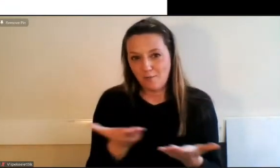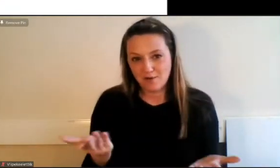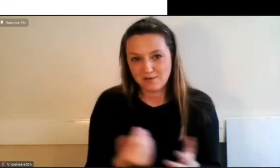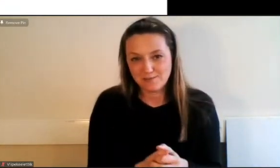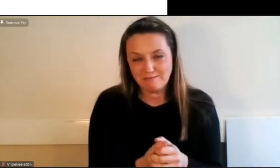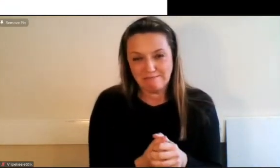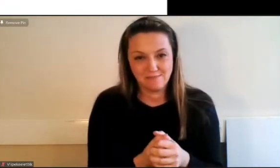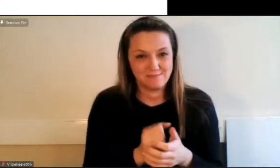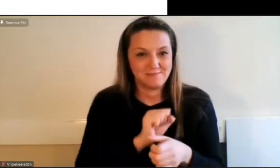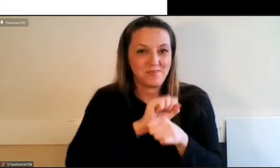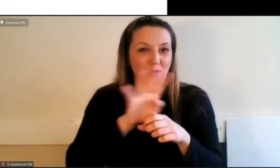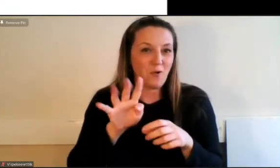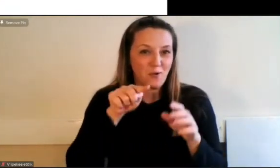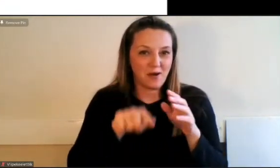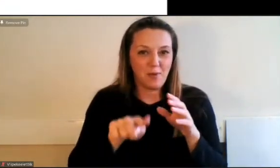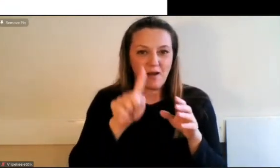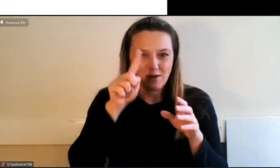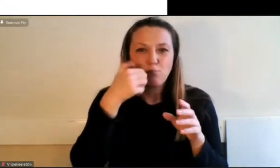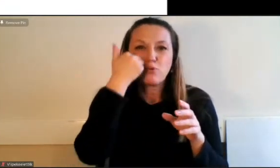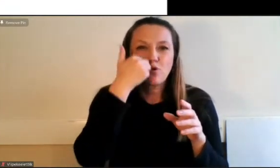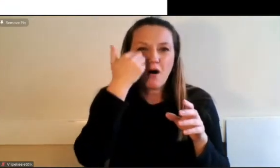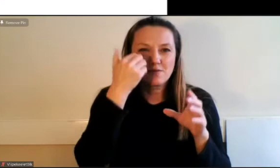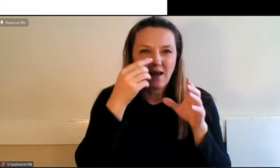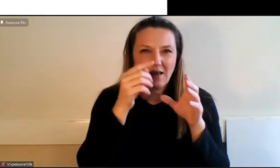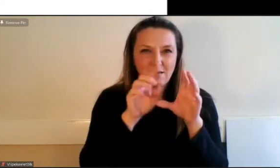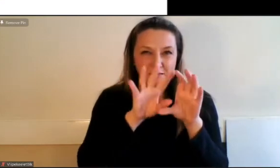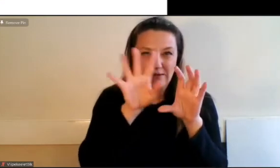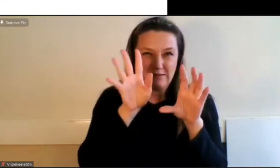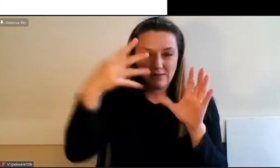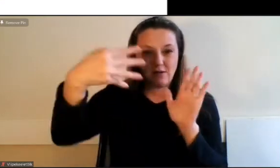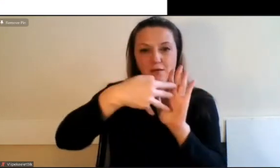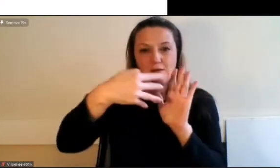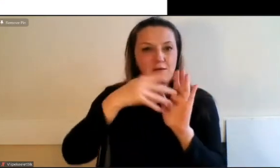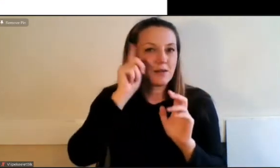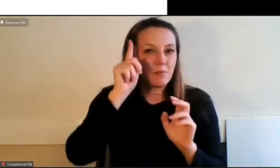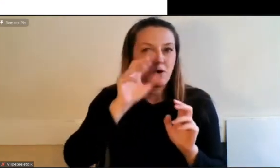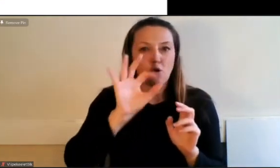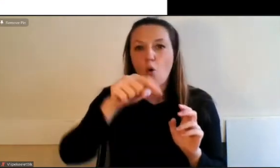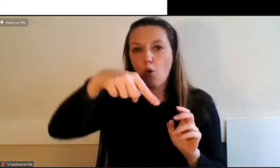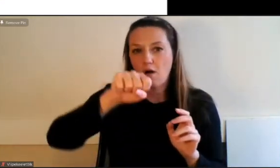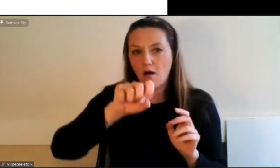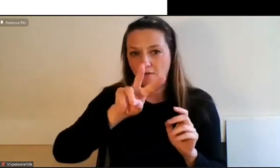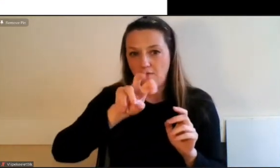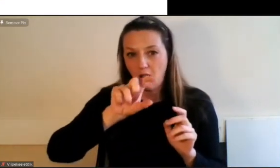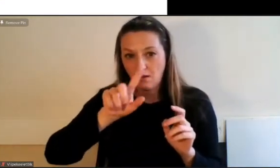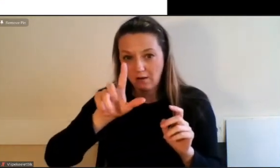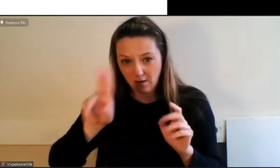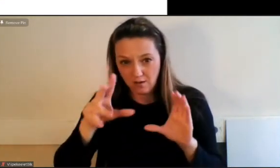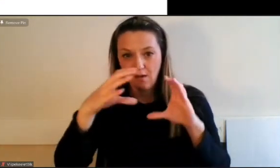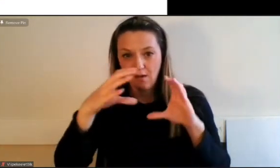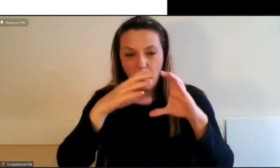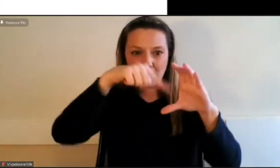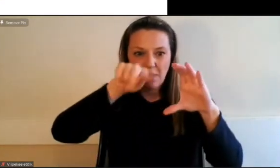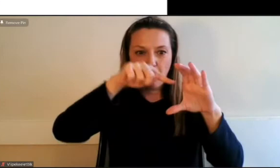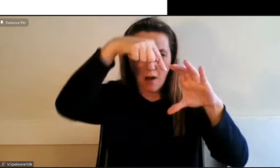saba ja see aktiveerub ja annab signaali immuunsüsteemi